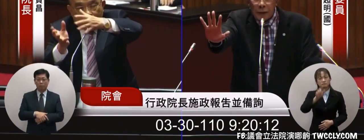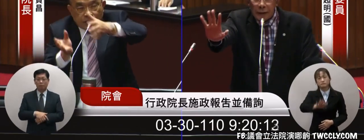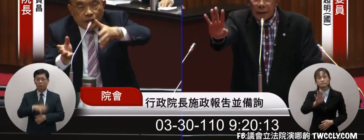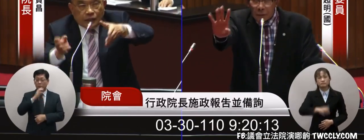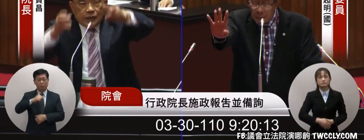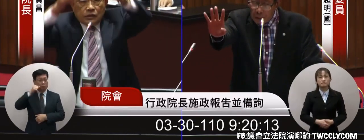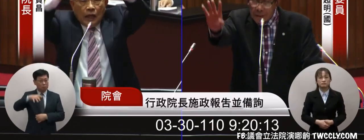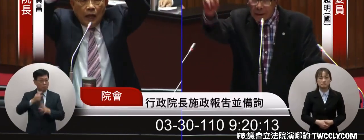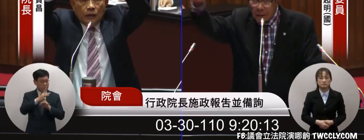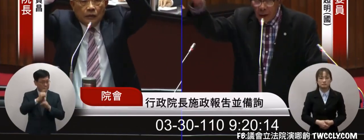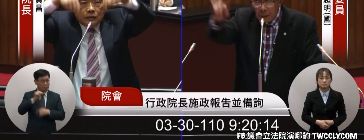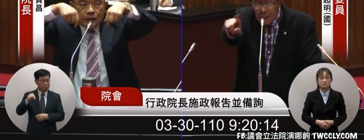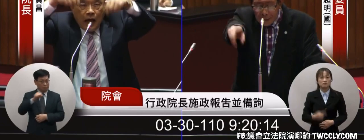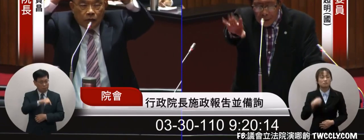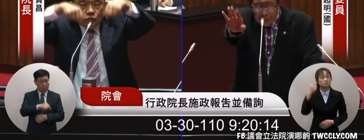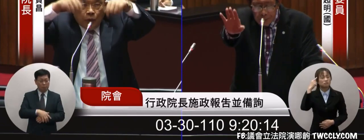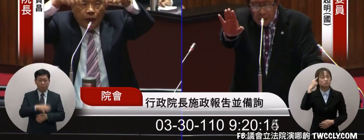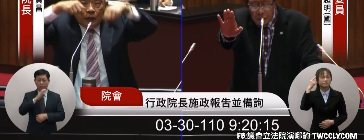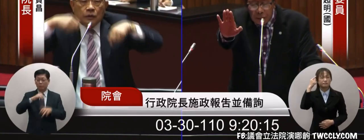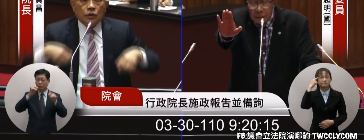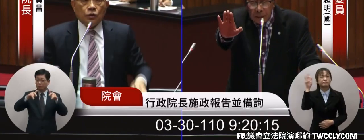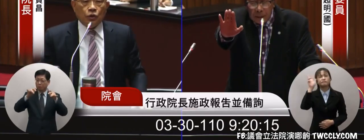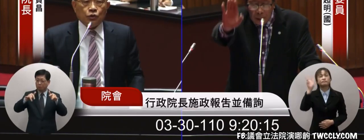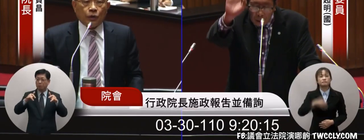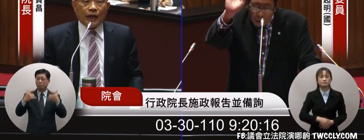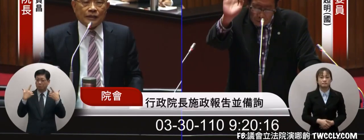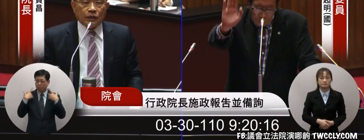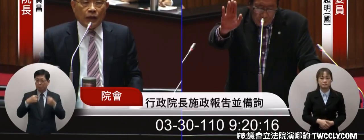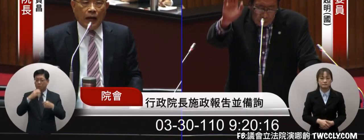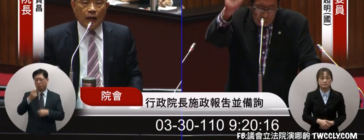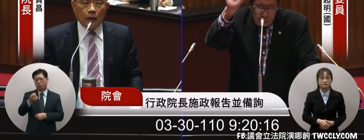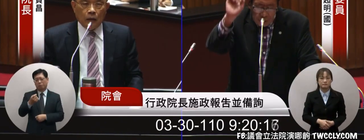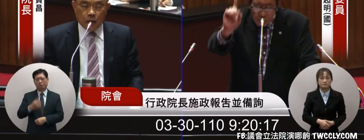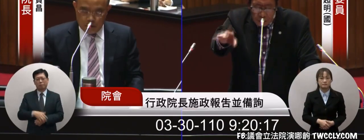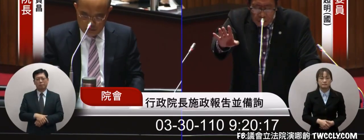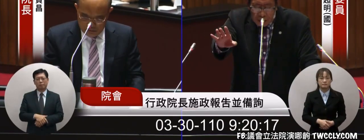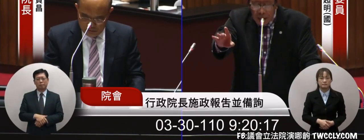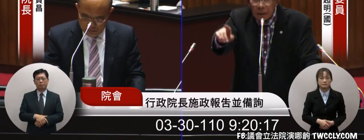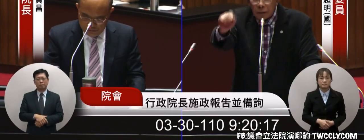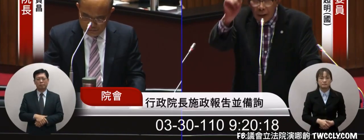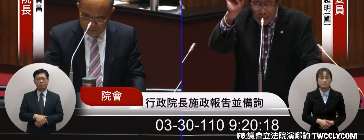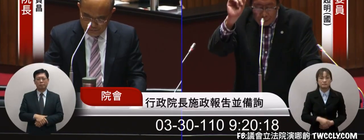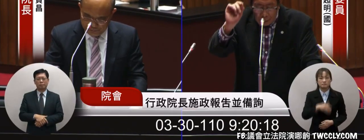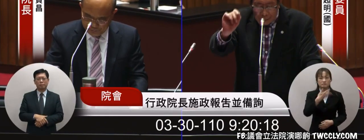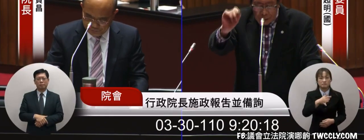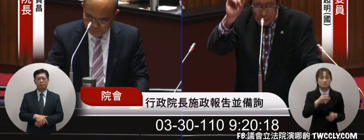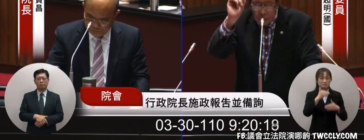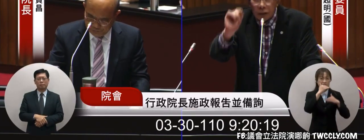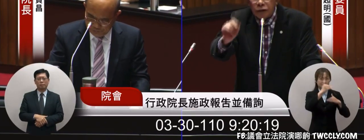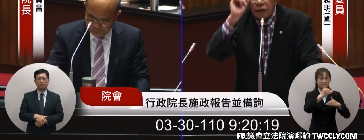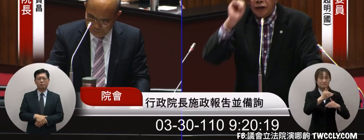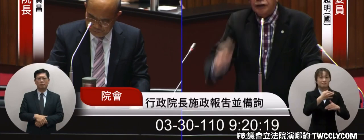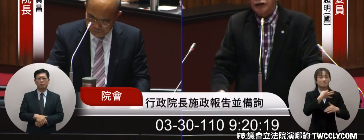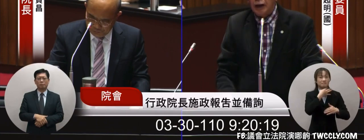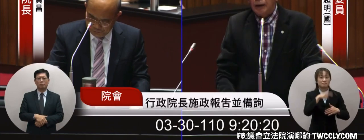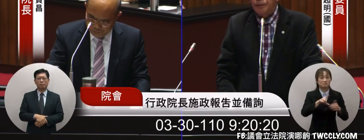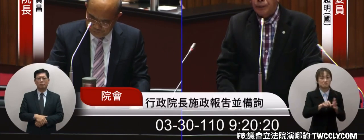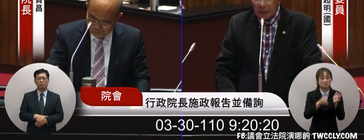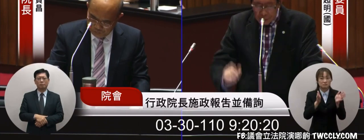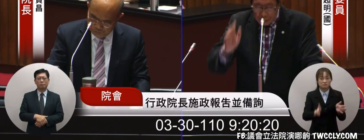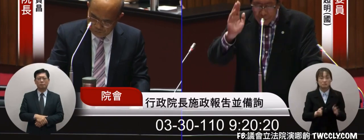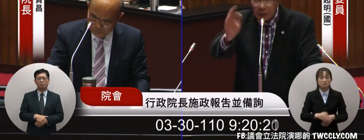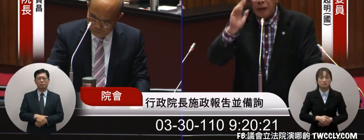沒有沒有意見我沒有意見我沒有別人去年論限水之間我跟妳講現在添水之期